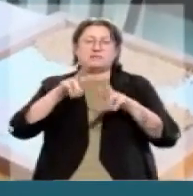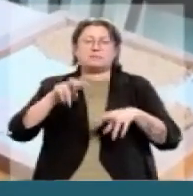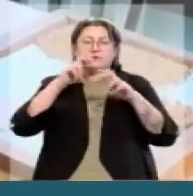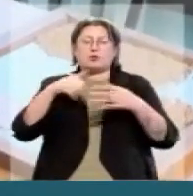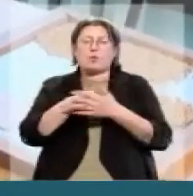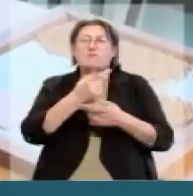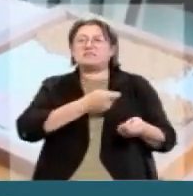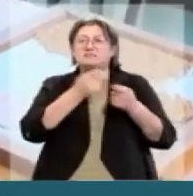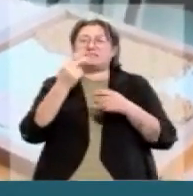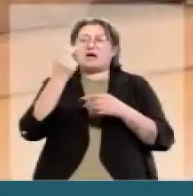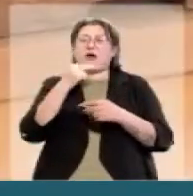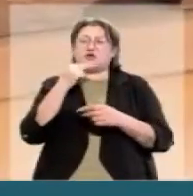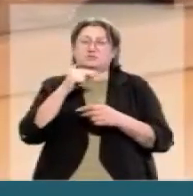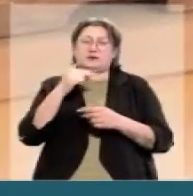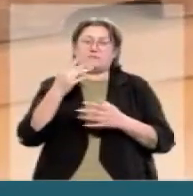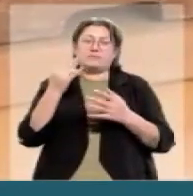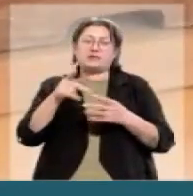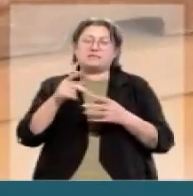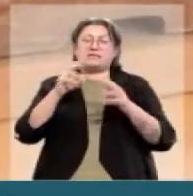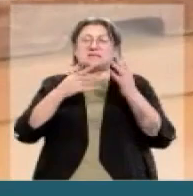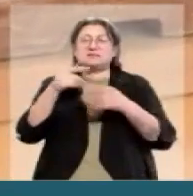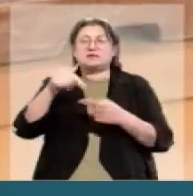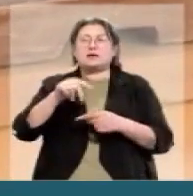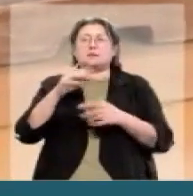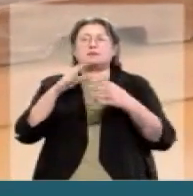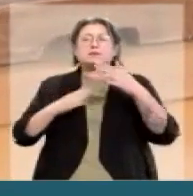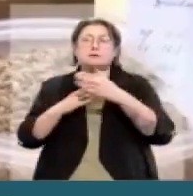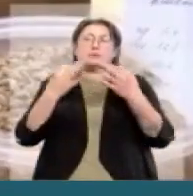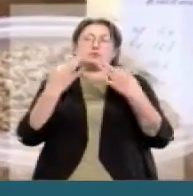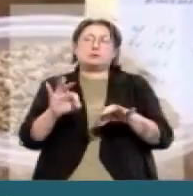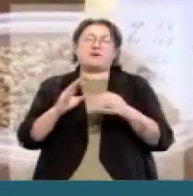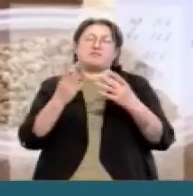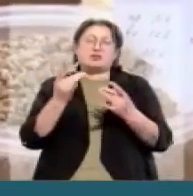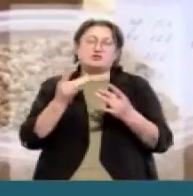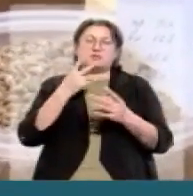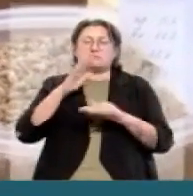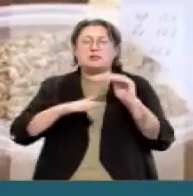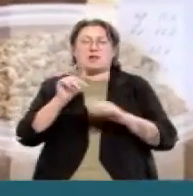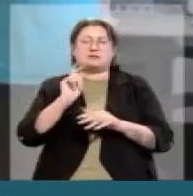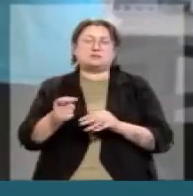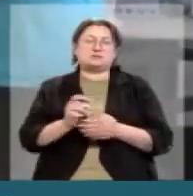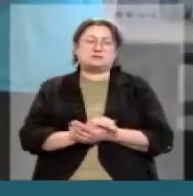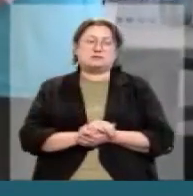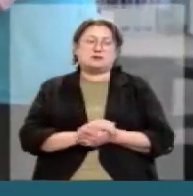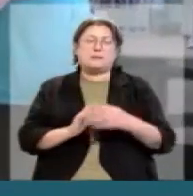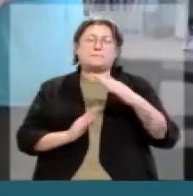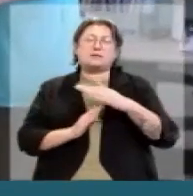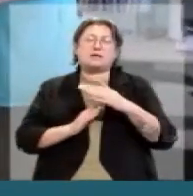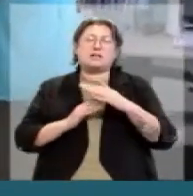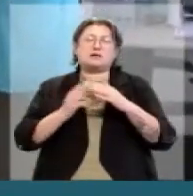новые партии зерна на качество, исследуют его свойства, порог допустимой влажности, определяют классовость. В